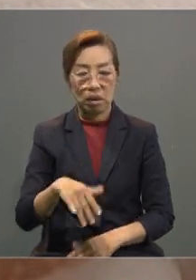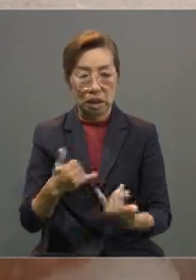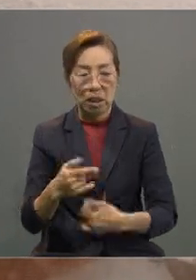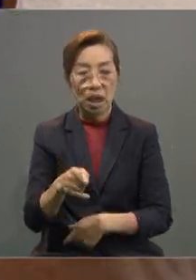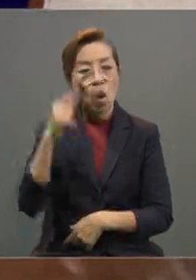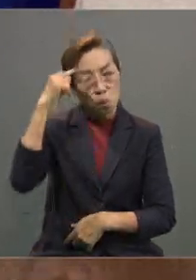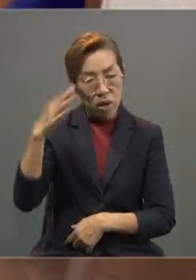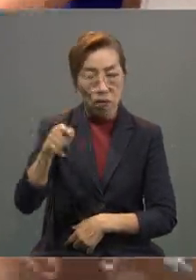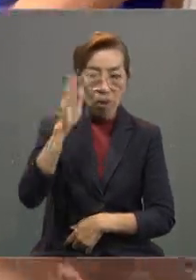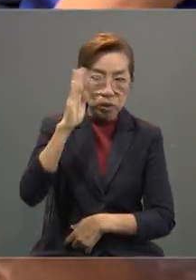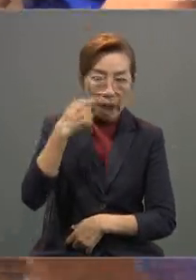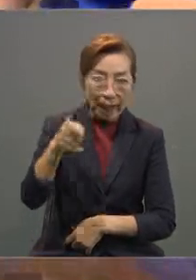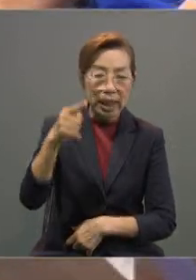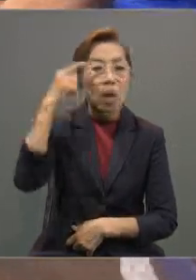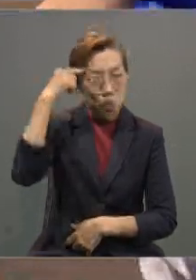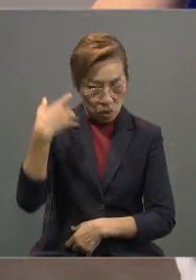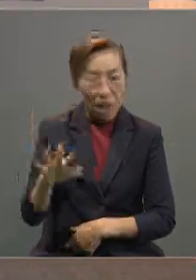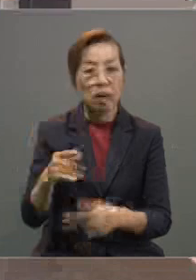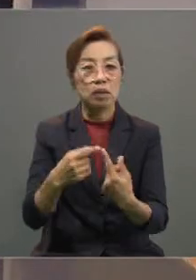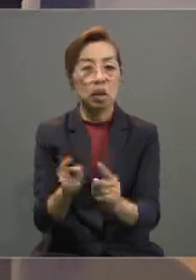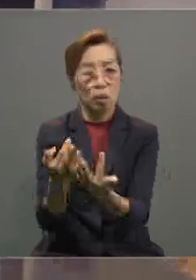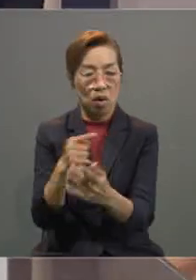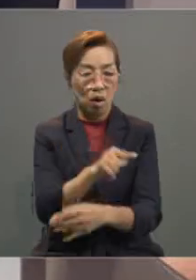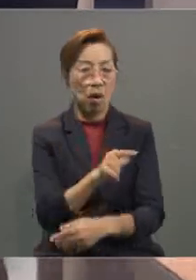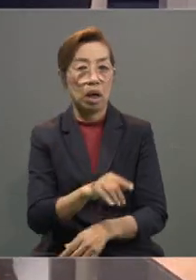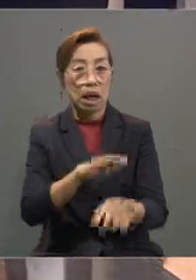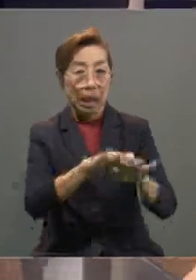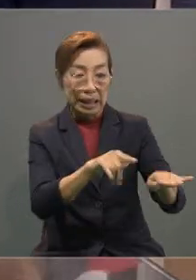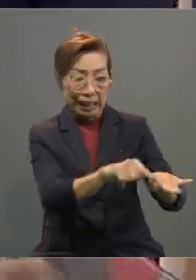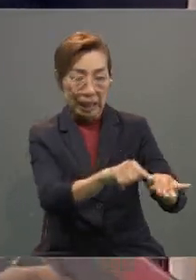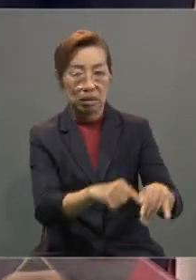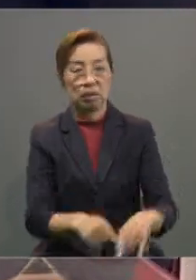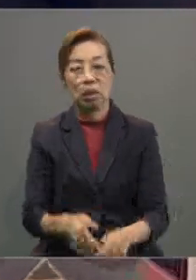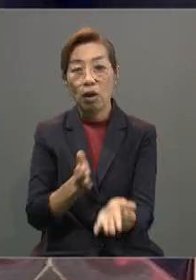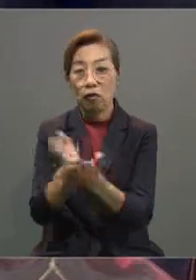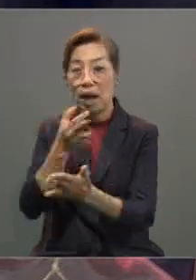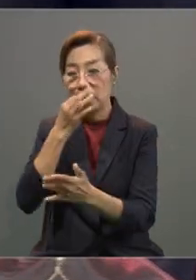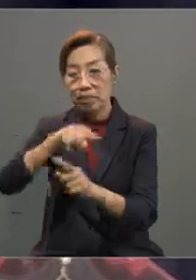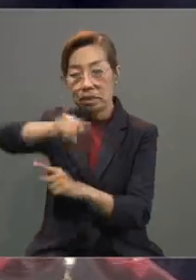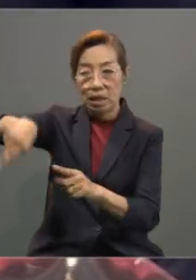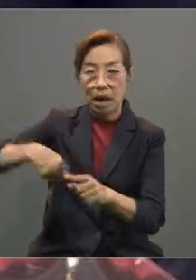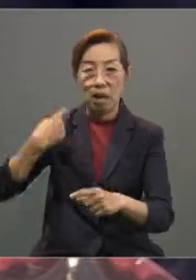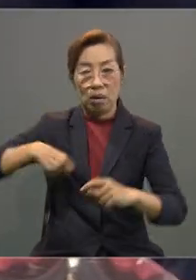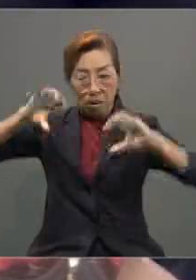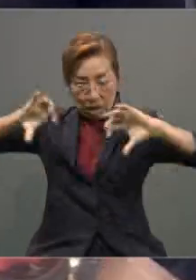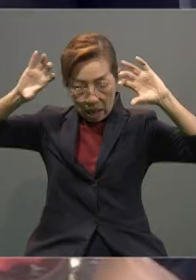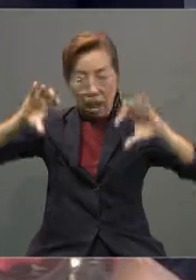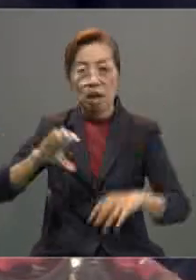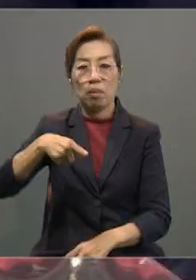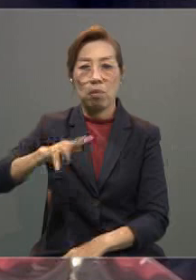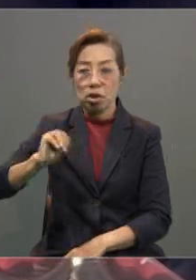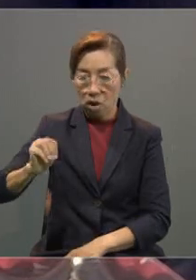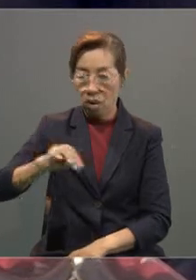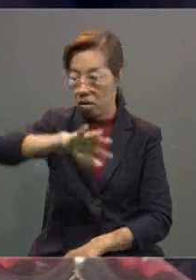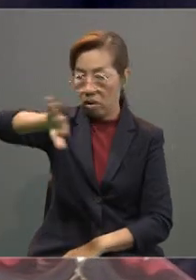ทราบตัวคนร้ายแล้วแต่ว่าตามขั้นตอนต้องพาเด็กไปสอบปากคำต่อหน้าสหวิชาชีพอัยการและนักสังคมสงเคราะห์เพื่อ